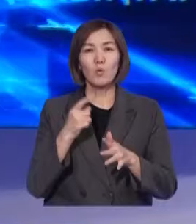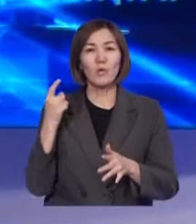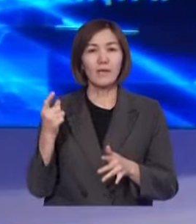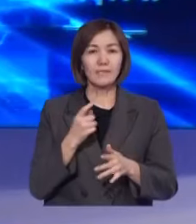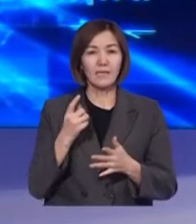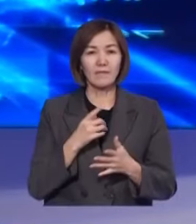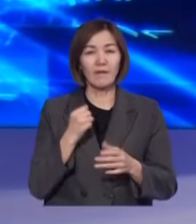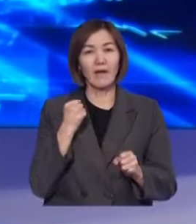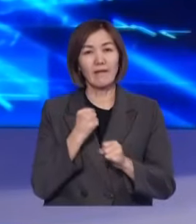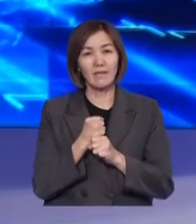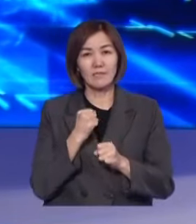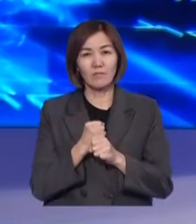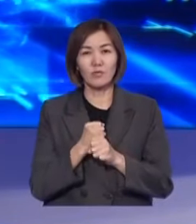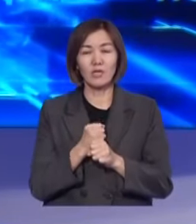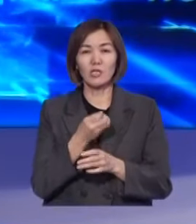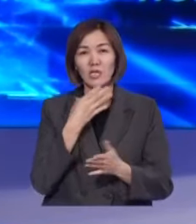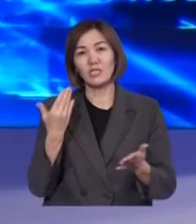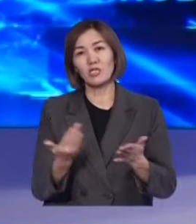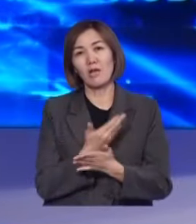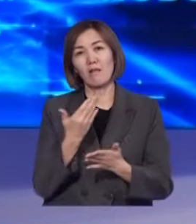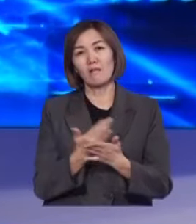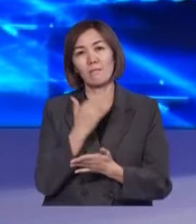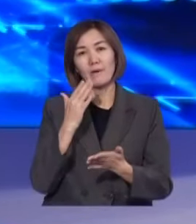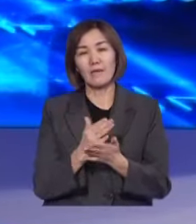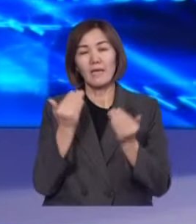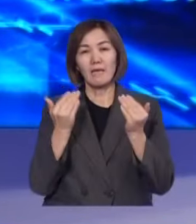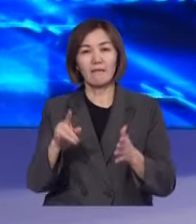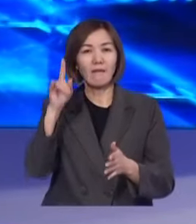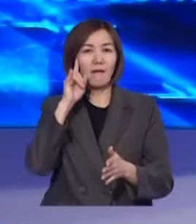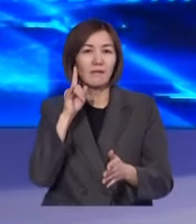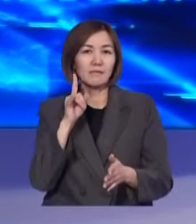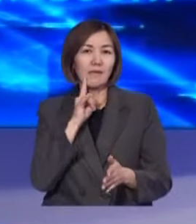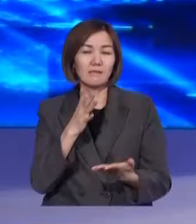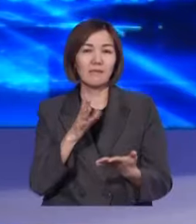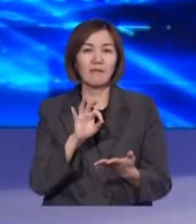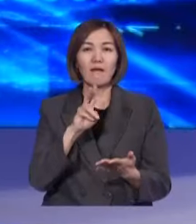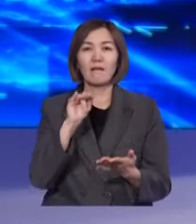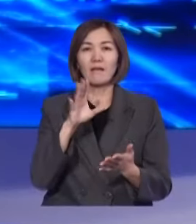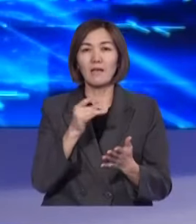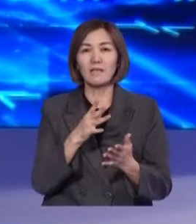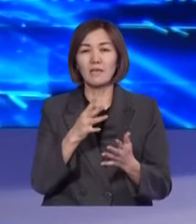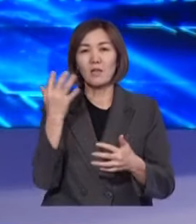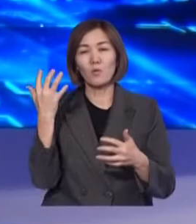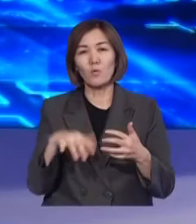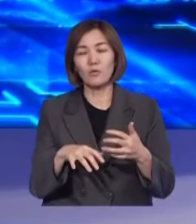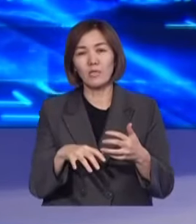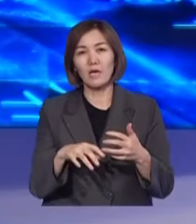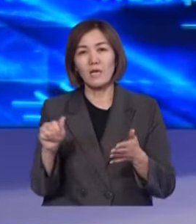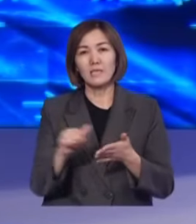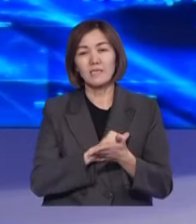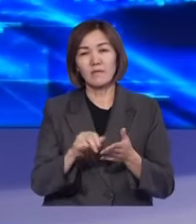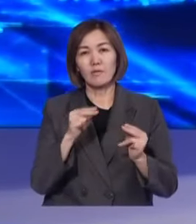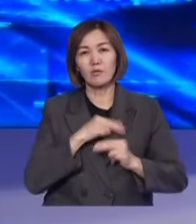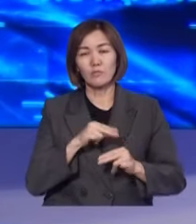Ауыл шаруашылығымен айналысып отырғандарға жағымды жаңалық. Енді Қазақстанда органикалық өнім шығаратындарға ортақ өндірістік сертификатпен жұмыс